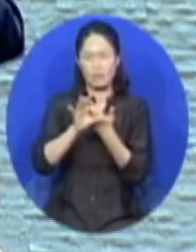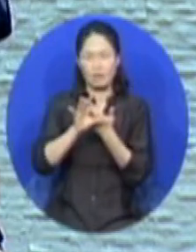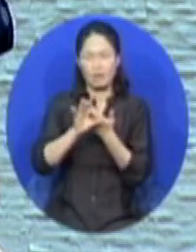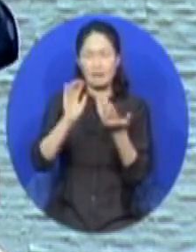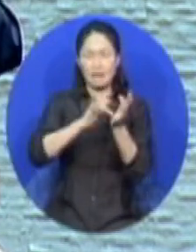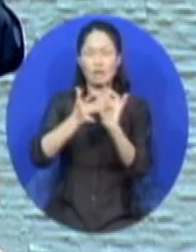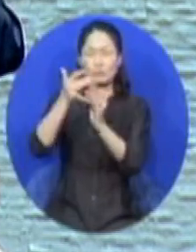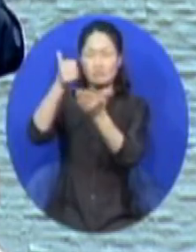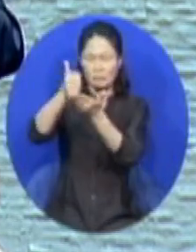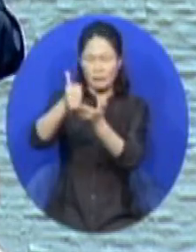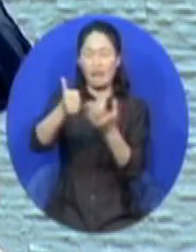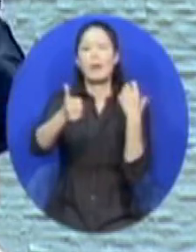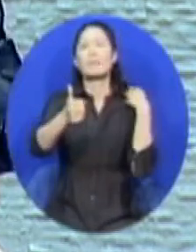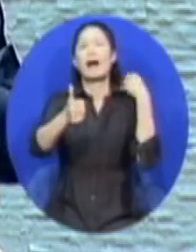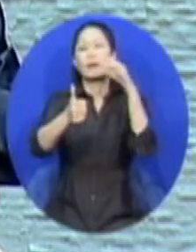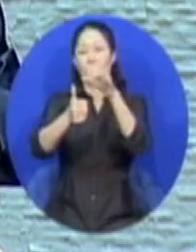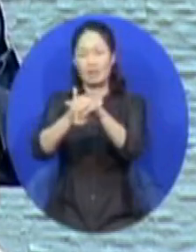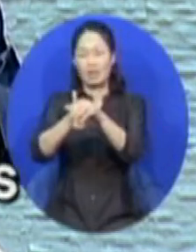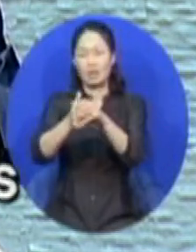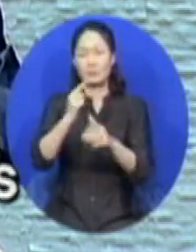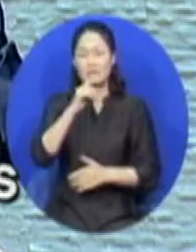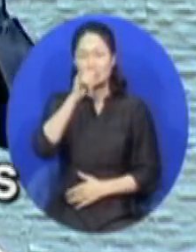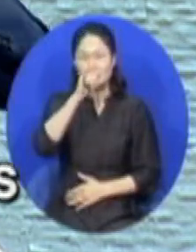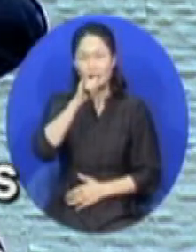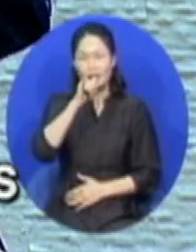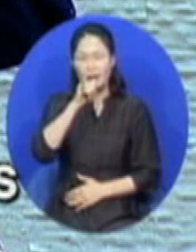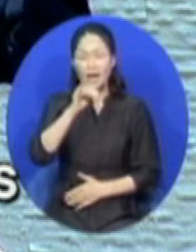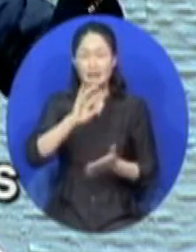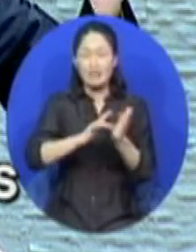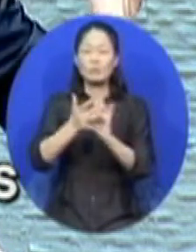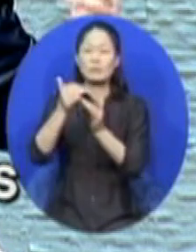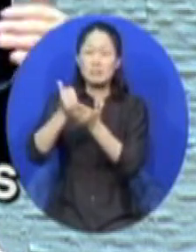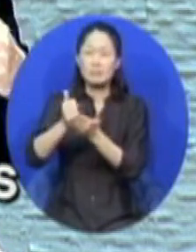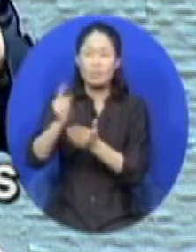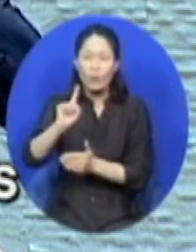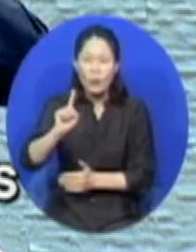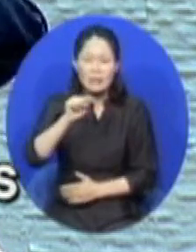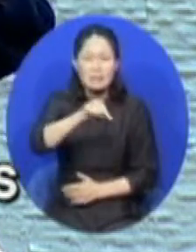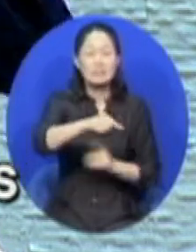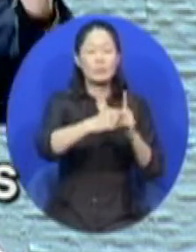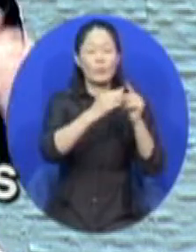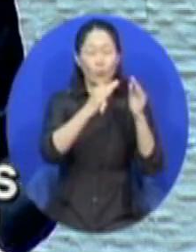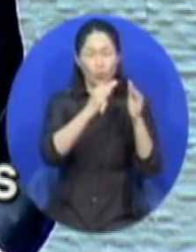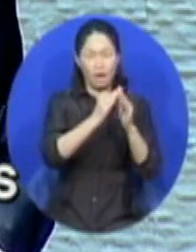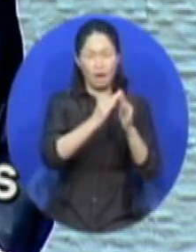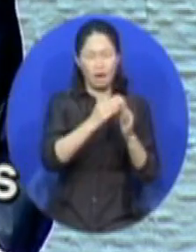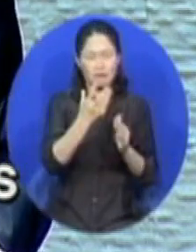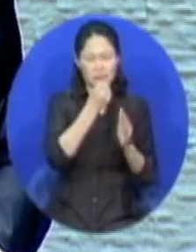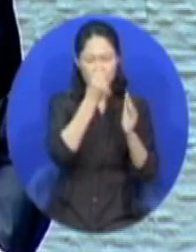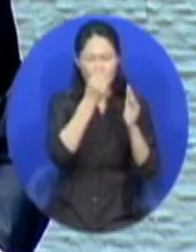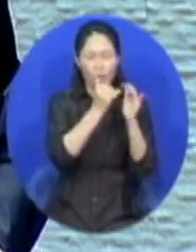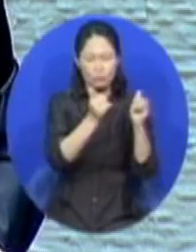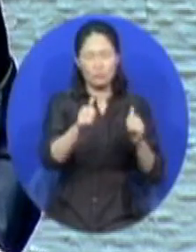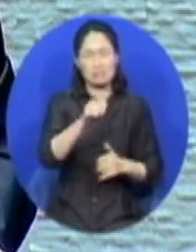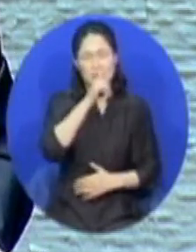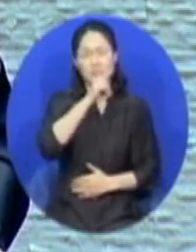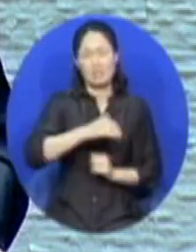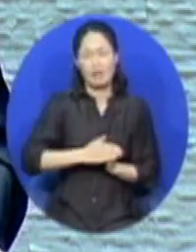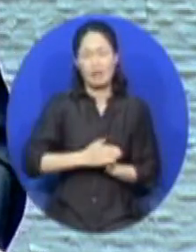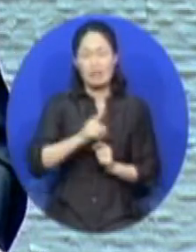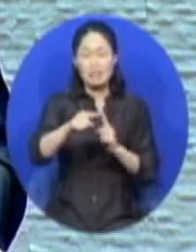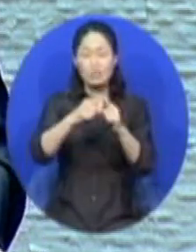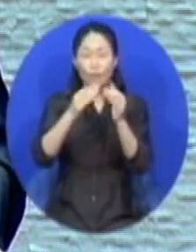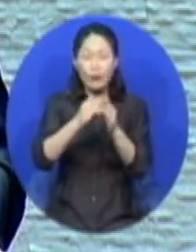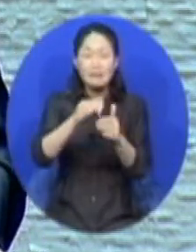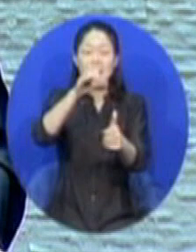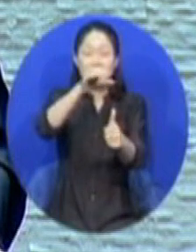예수님에게 맞겠다는 예수님 이 교회의 정도 들이 있습니다 이 교회를